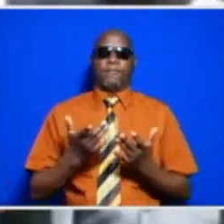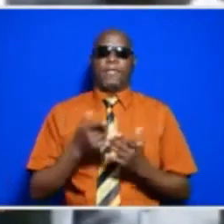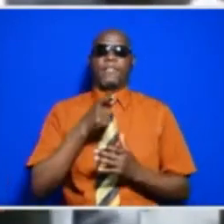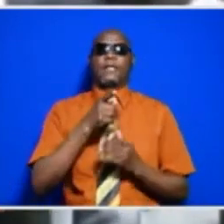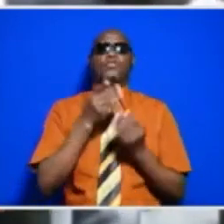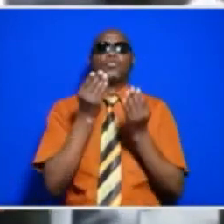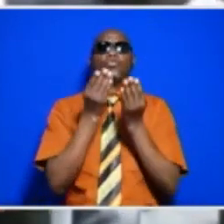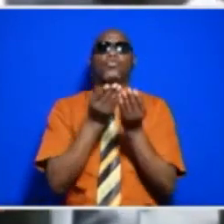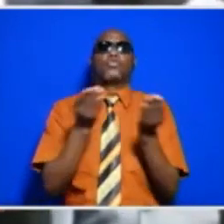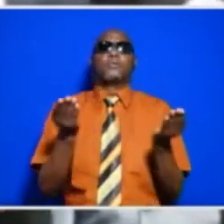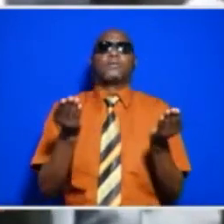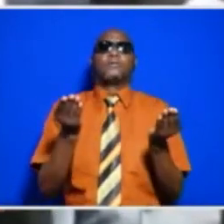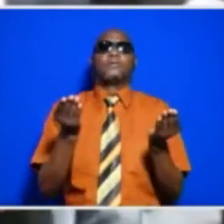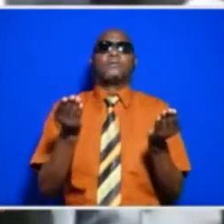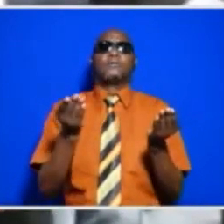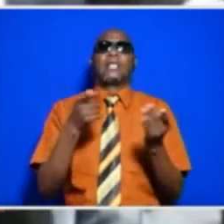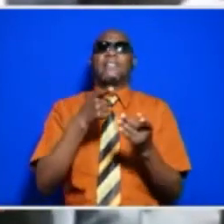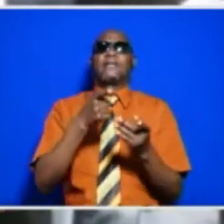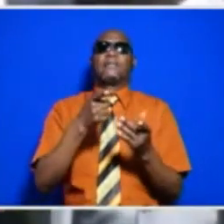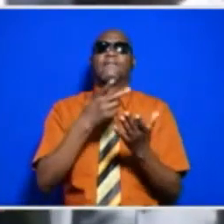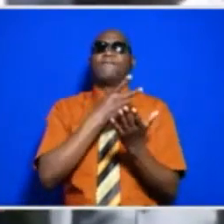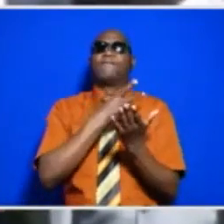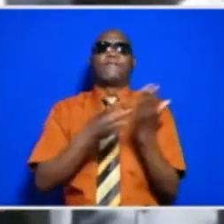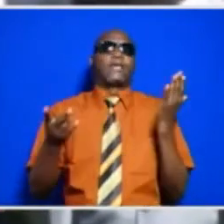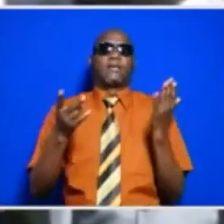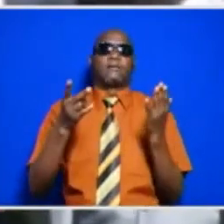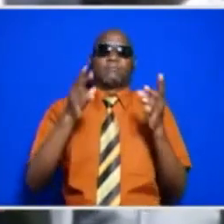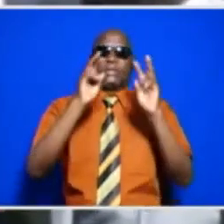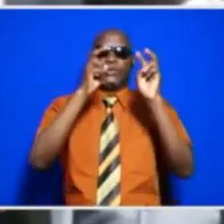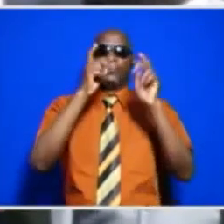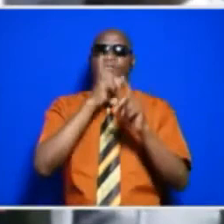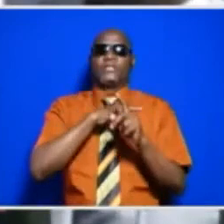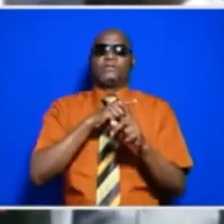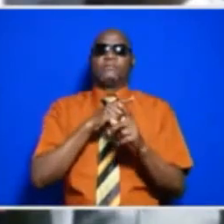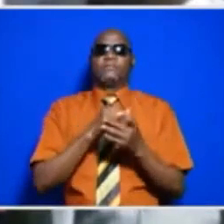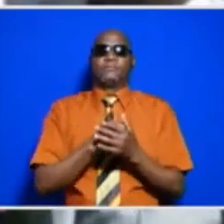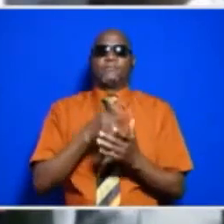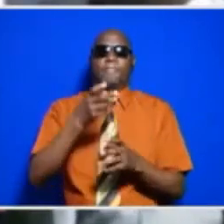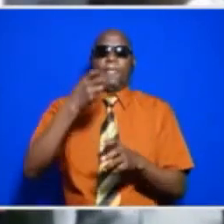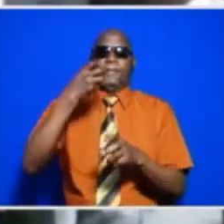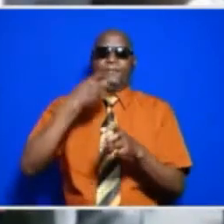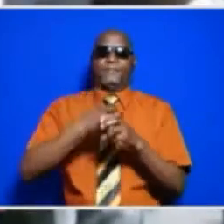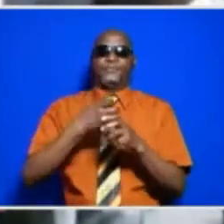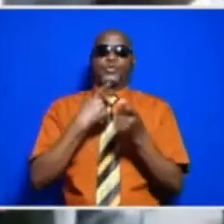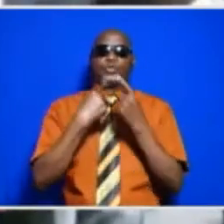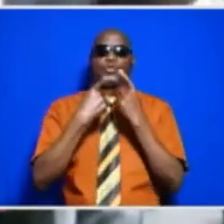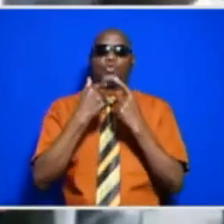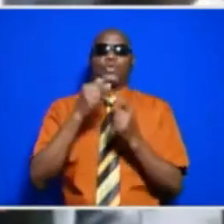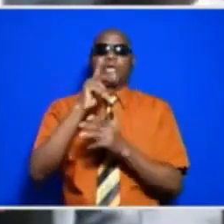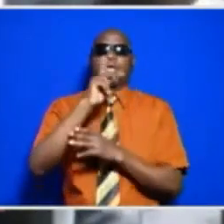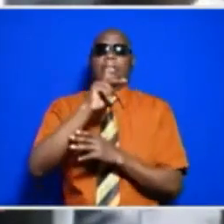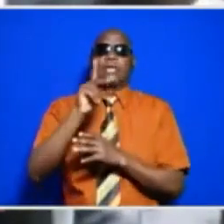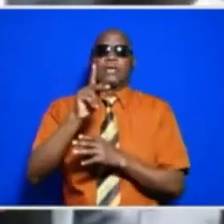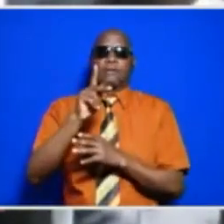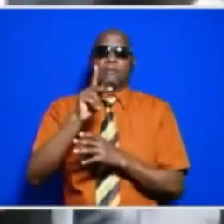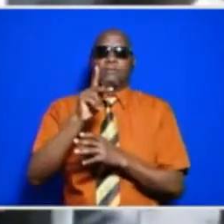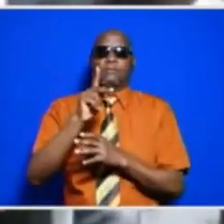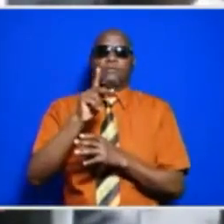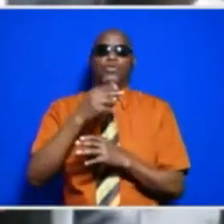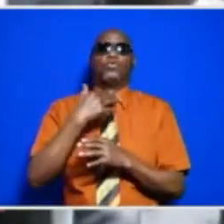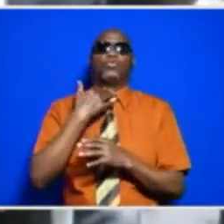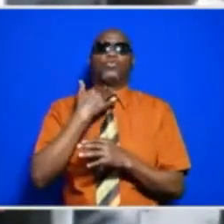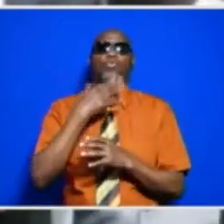document falls short of that issue. Ilikuwa gumu sana kuongea na watu wa KK. Hawakutaka hayo